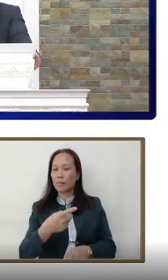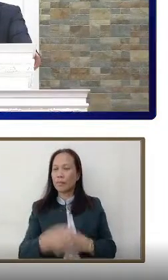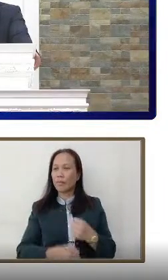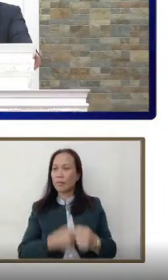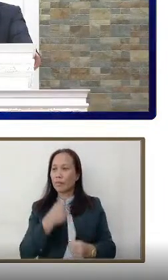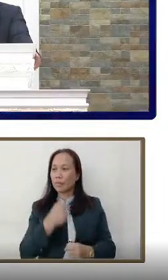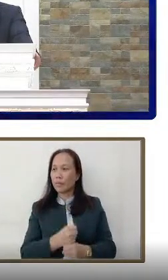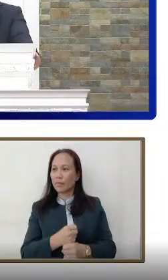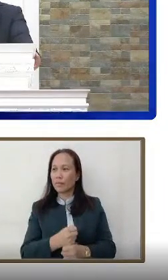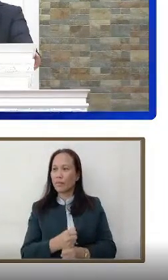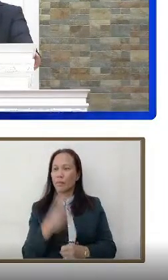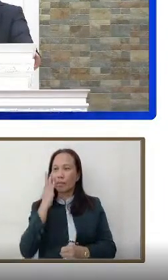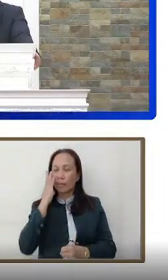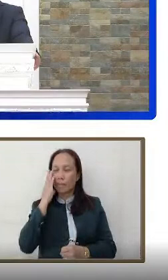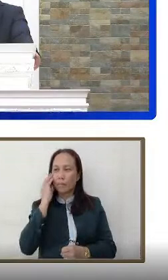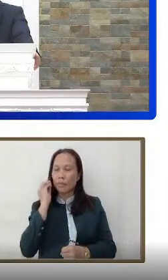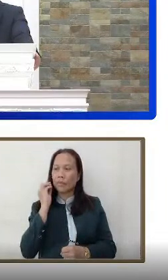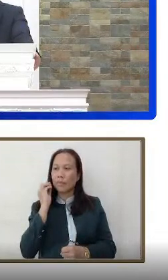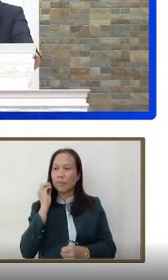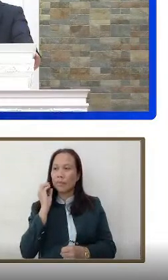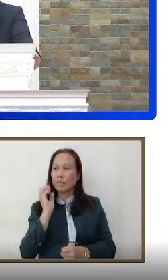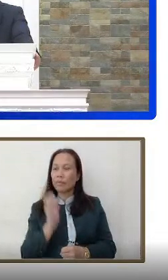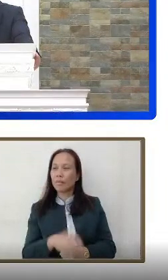ay nakakaranas na kayo